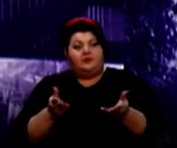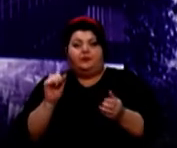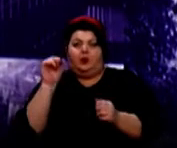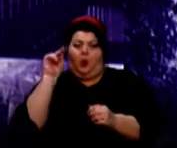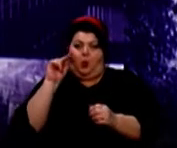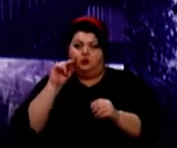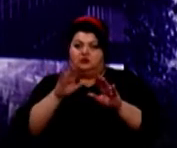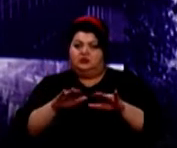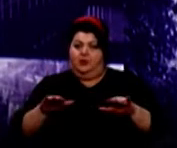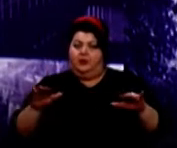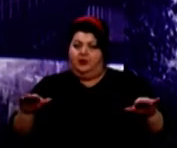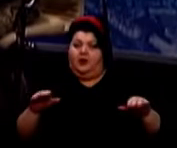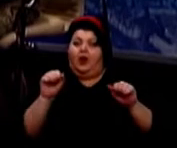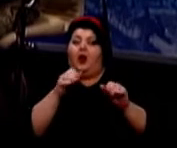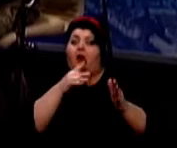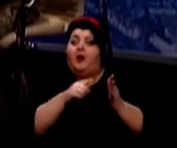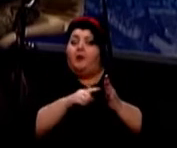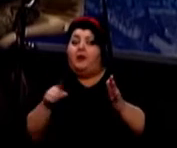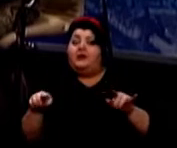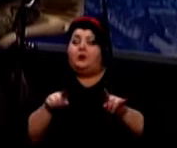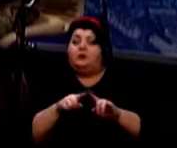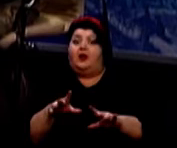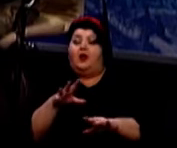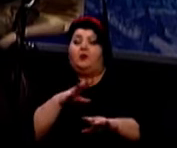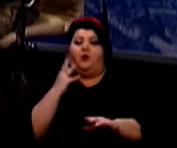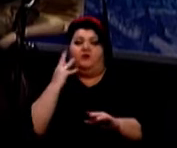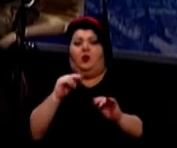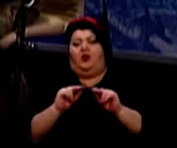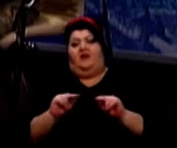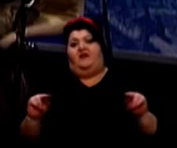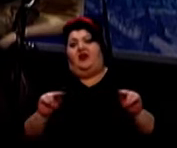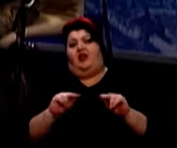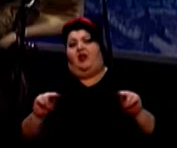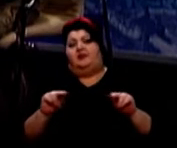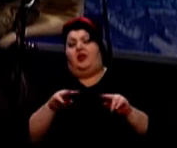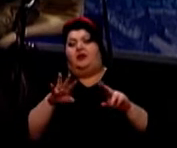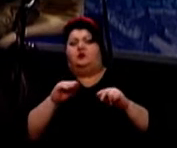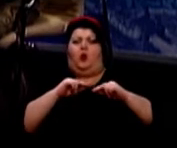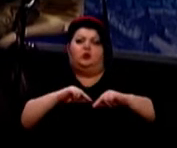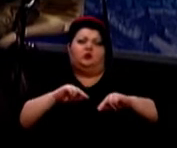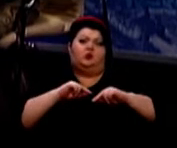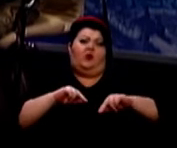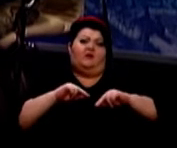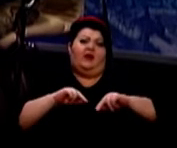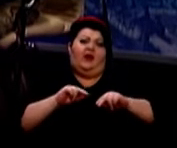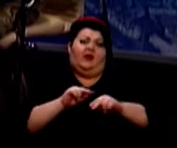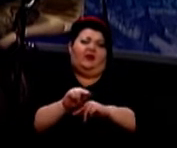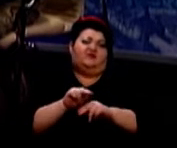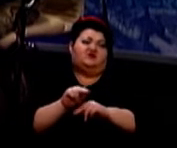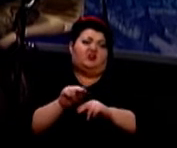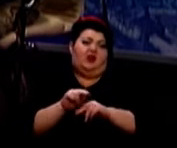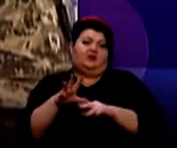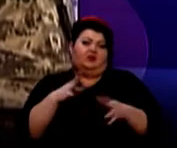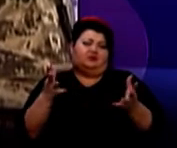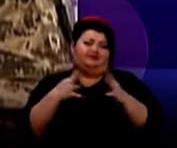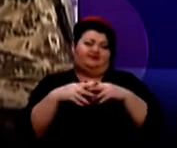учням. Але період такий був, коли викладали то трудове навчання,